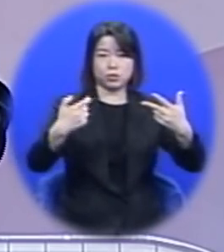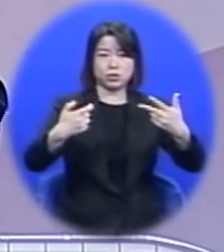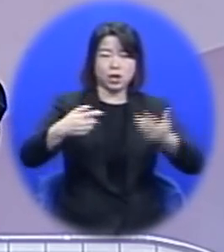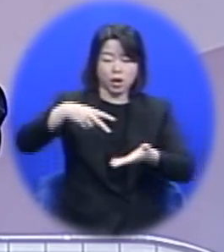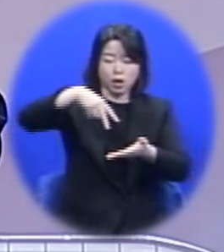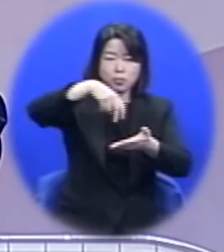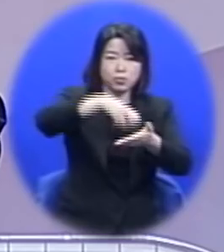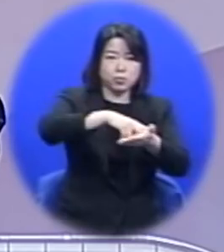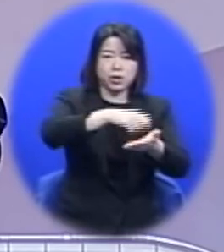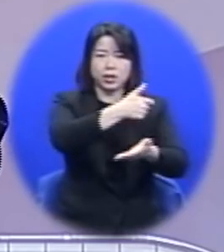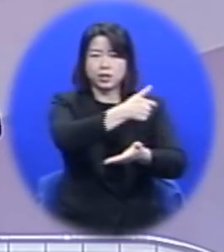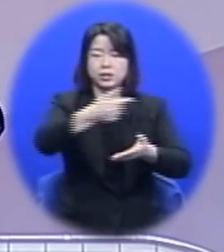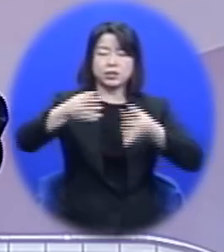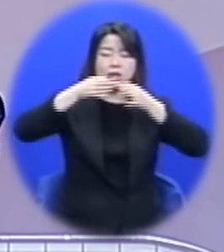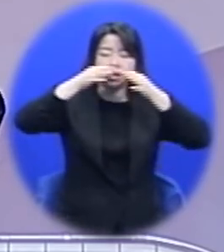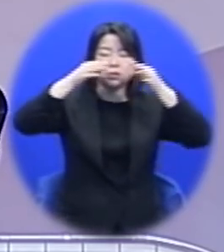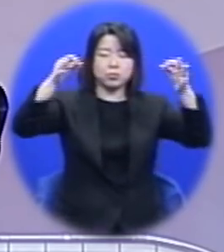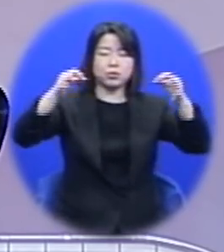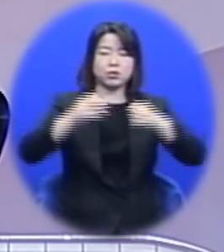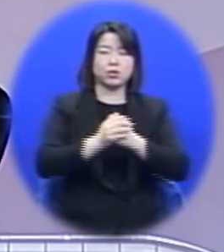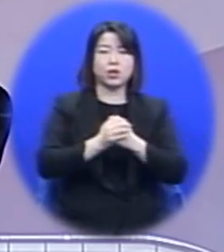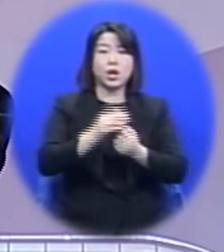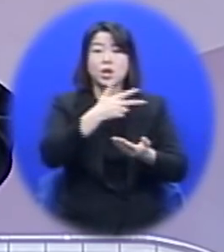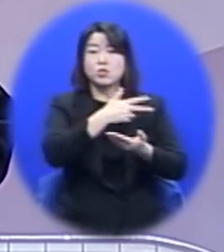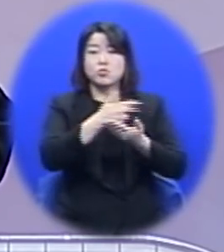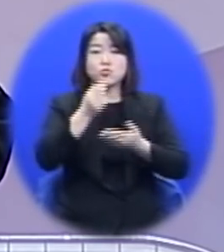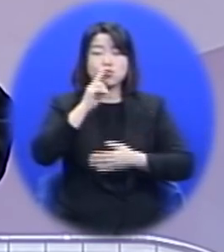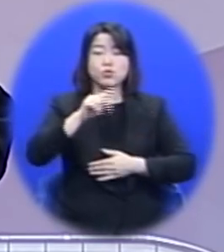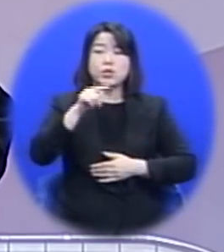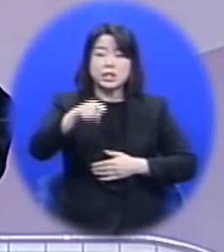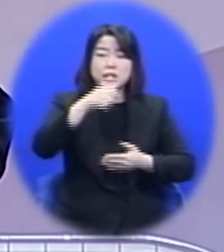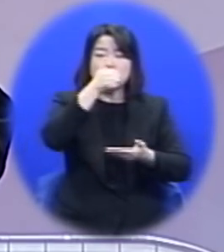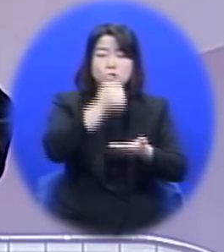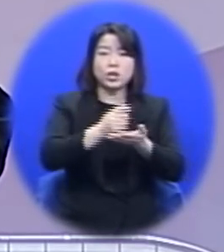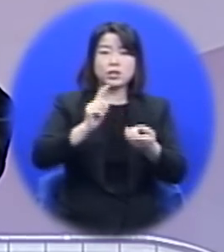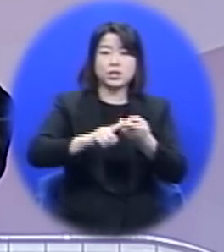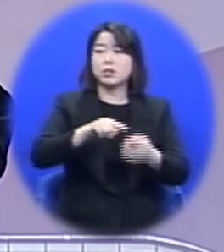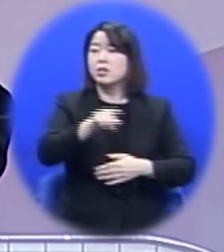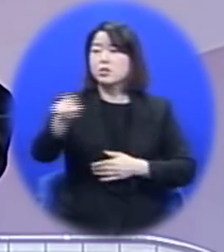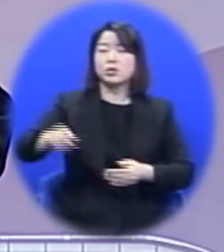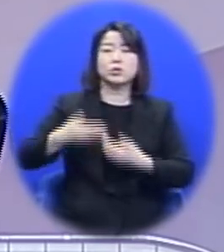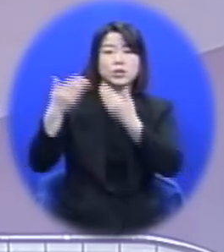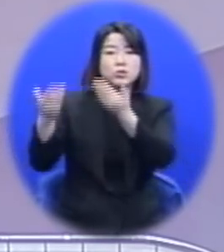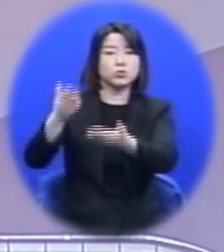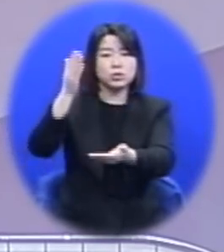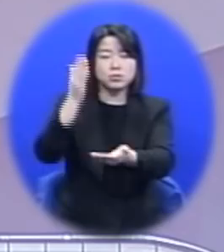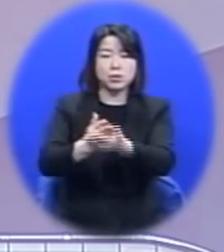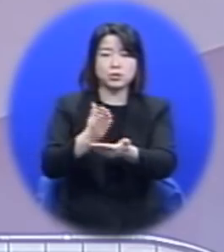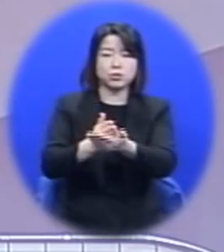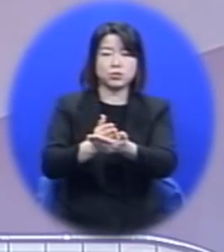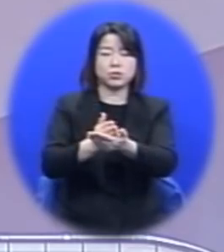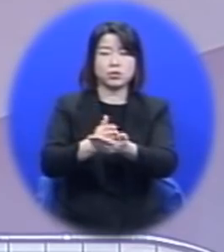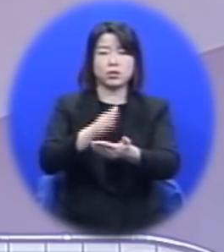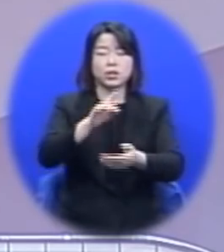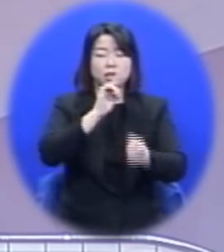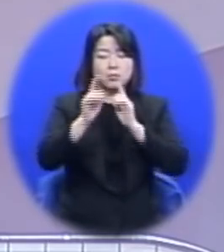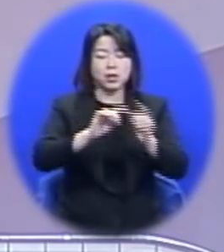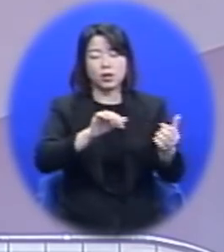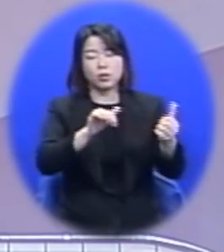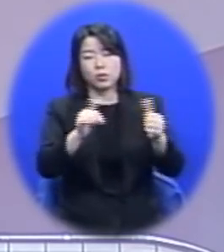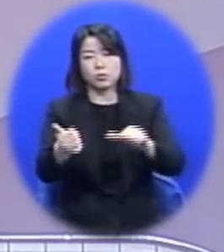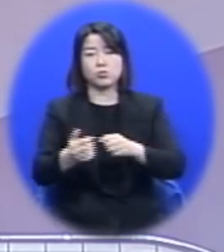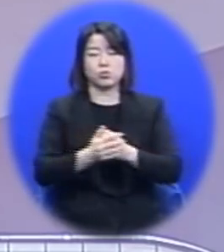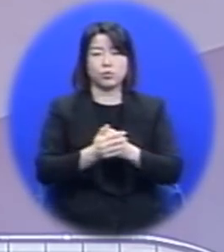꿇고 크게 불러 가로되 주여 이 죄를 저들에게 돌리지 마옵소서 이 말을 하고 자니라. 스데반